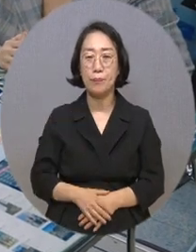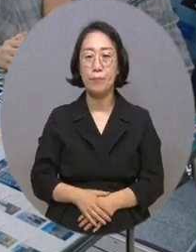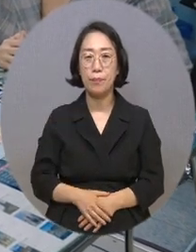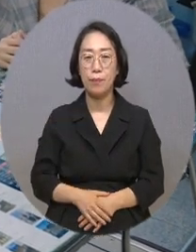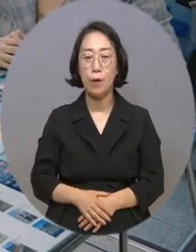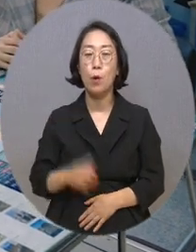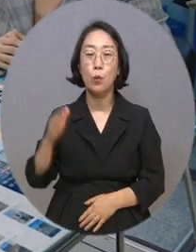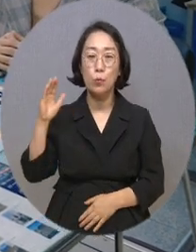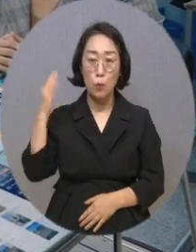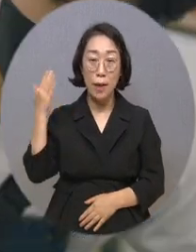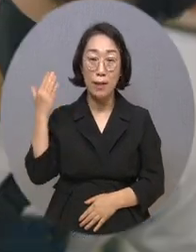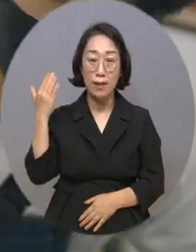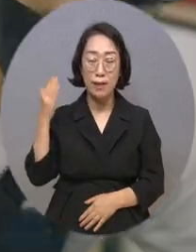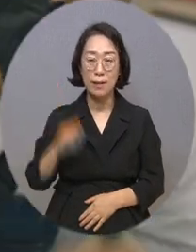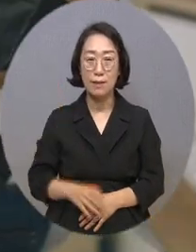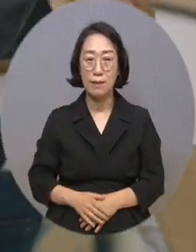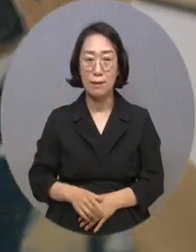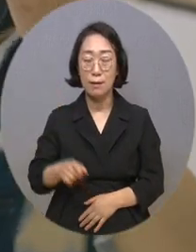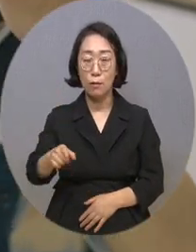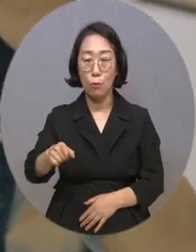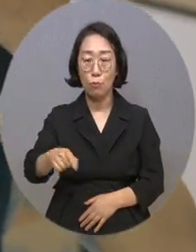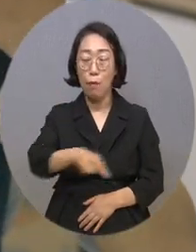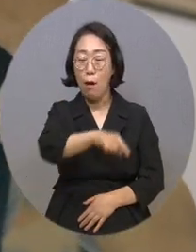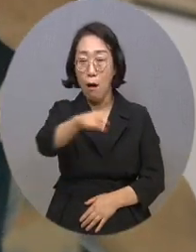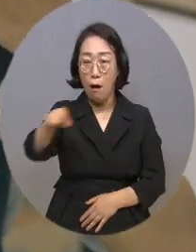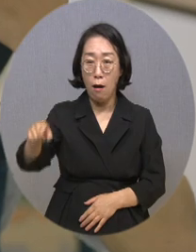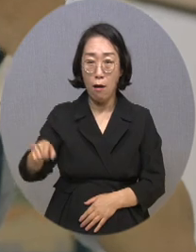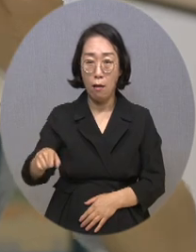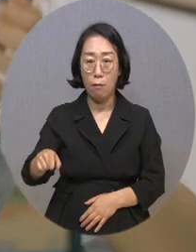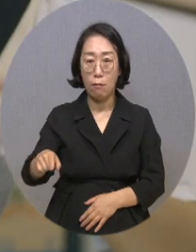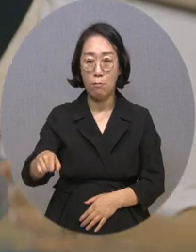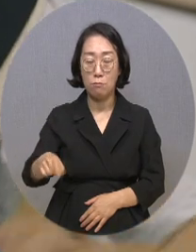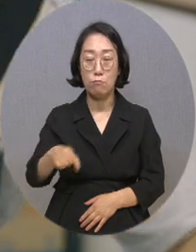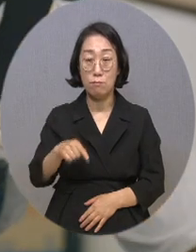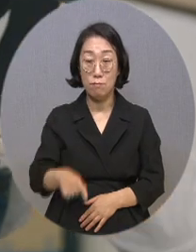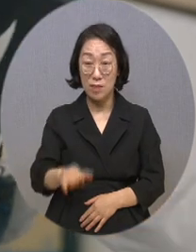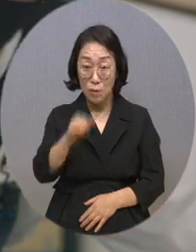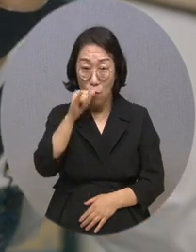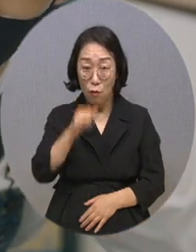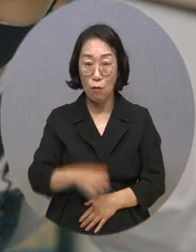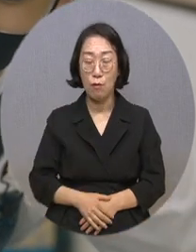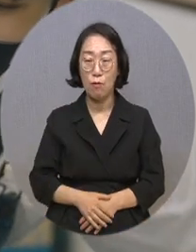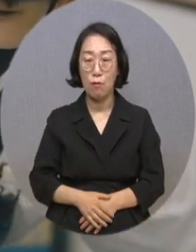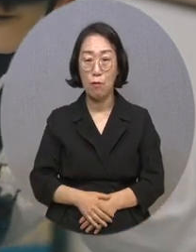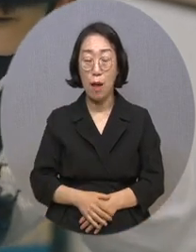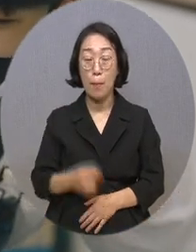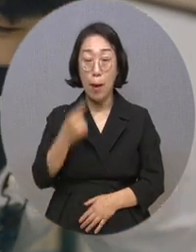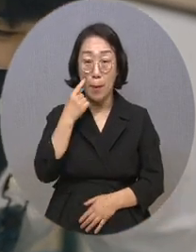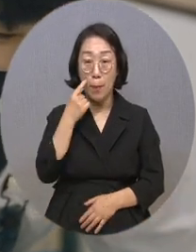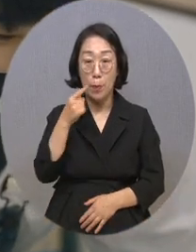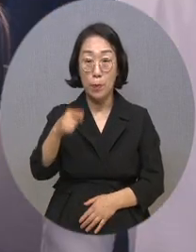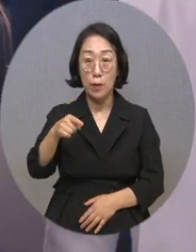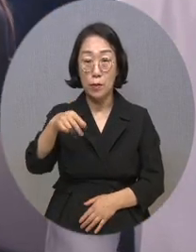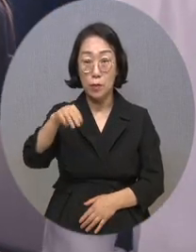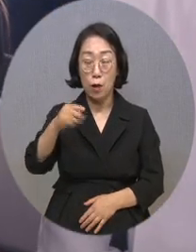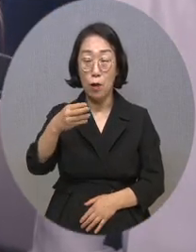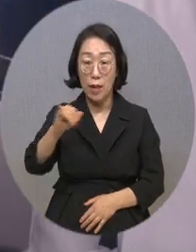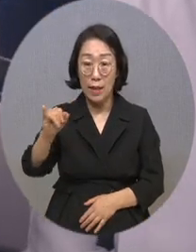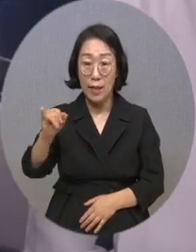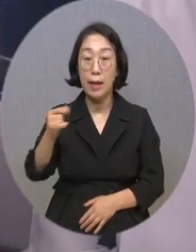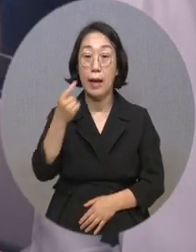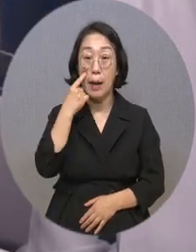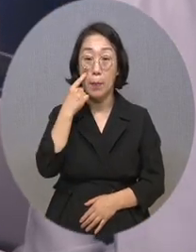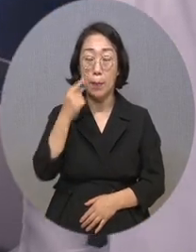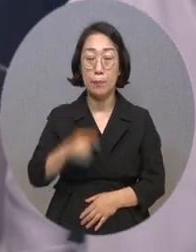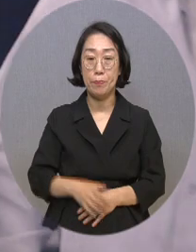없었던 곳이라서. 네네. 야, 이거 빼고 다 가봤는데 하필 여기네. 저희 이따 한번 가 가보는 게 어떠신가요? 설리 스카이워크 여기? 가야죠. 어, 여기도